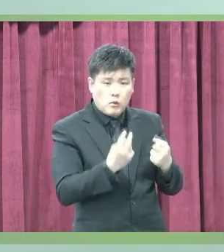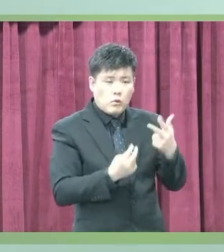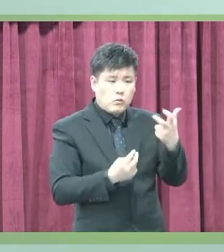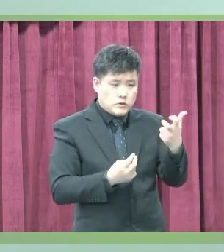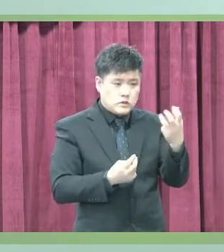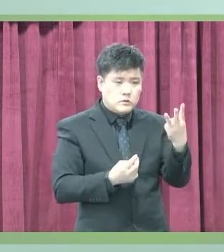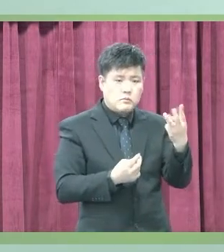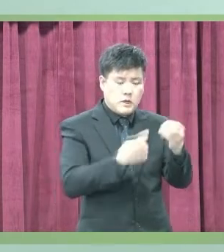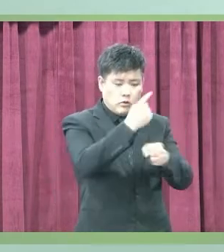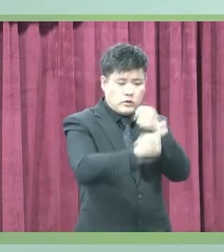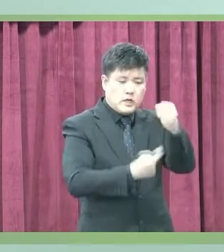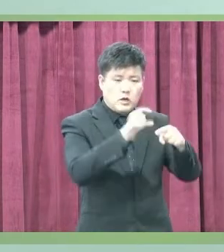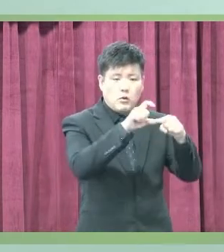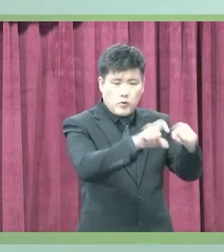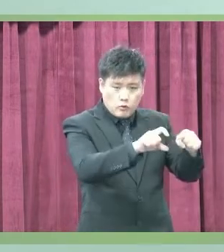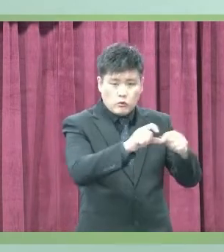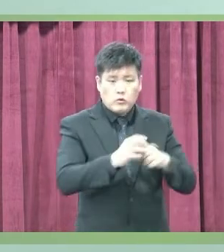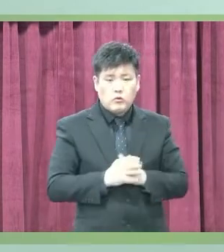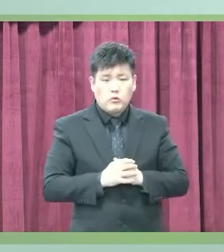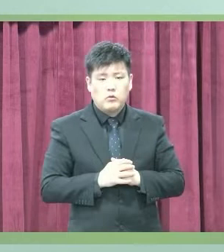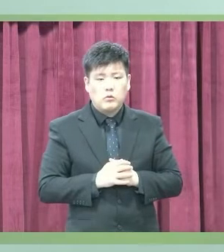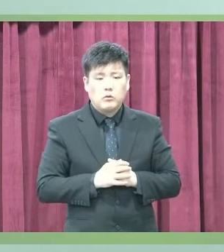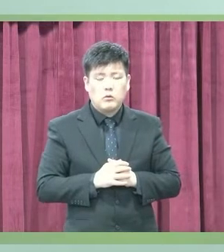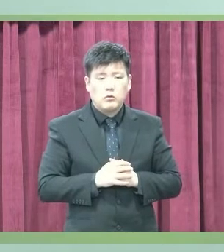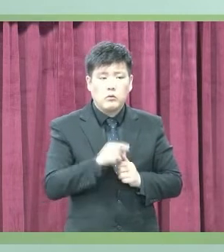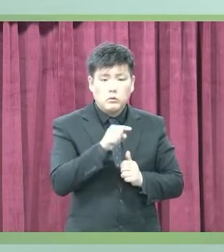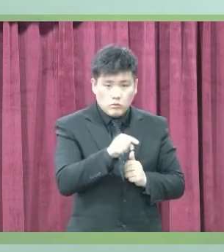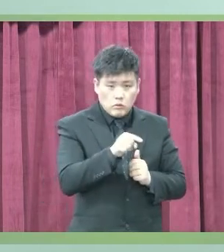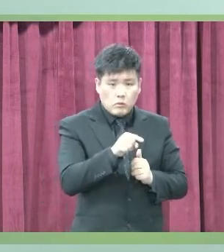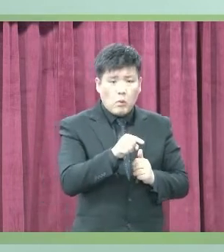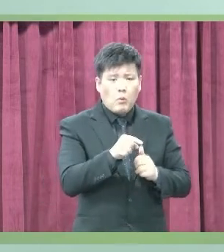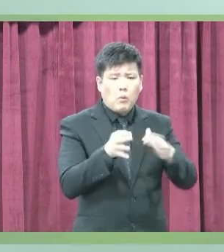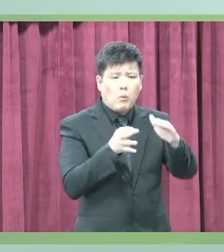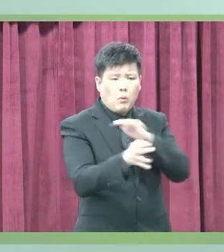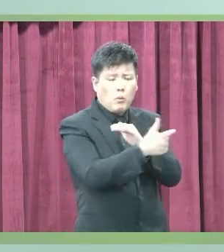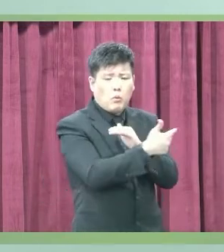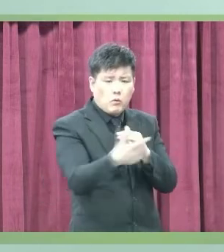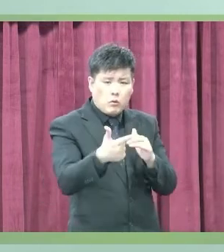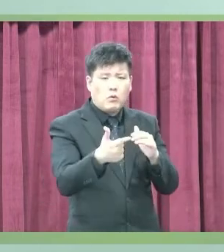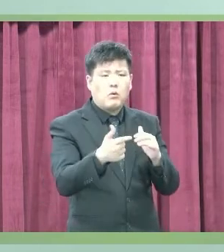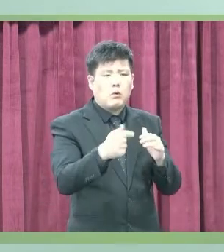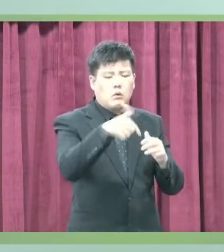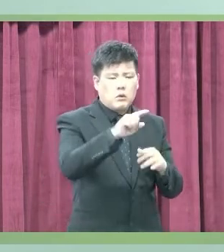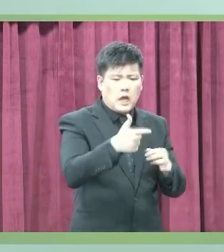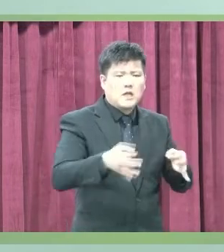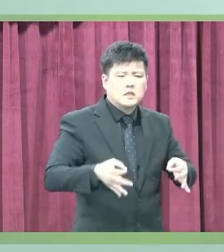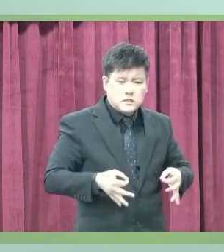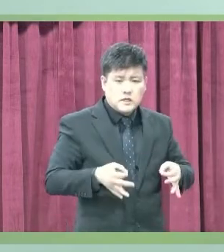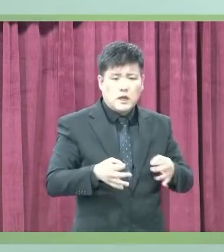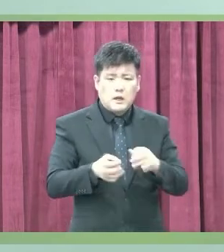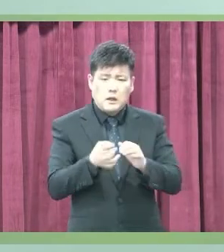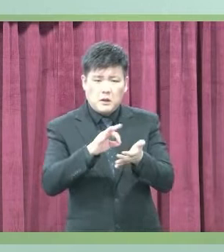73만 원입니다. 검진 수검자의 본인 부담금이 높은 장애 유형은 심장, 간, 심장장애 순이고 낮은 장애